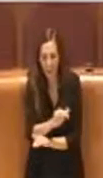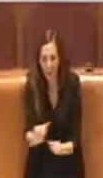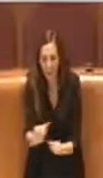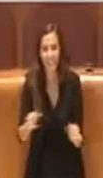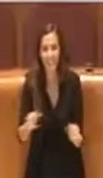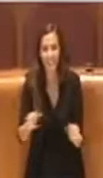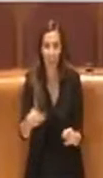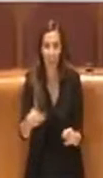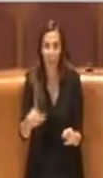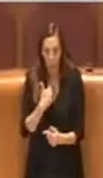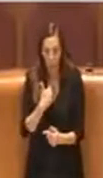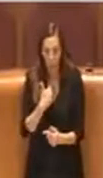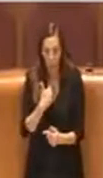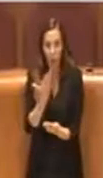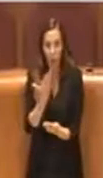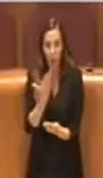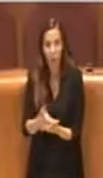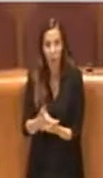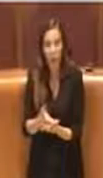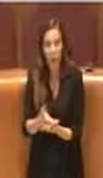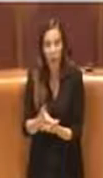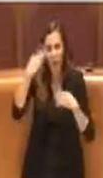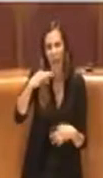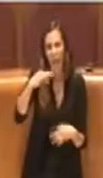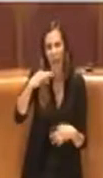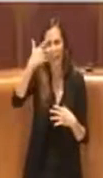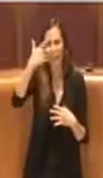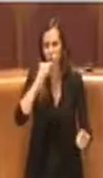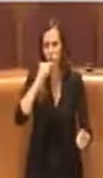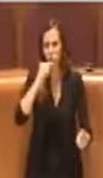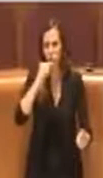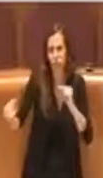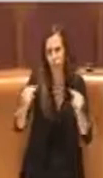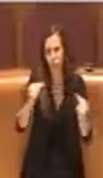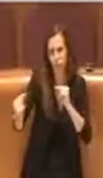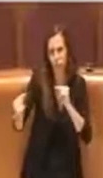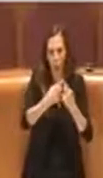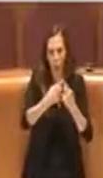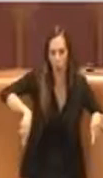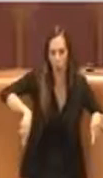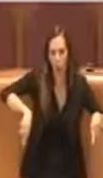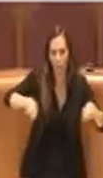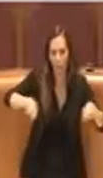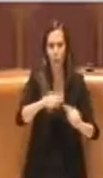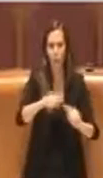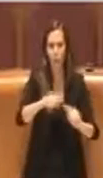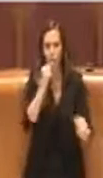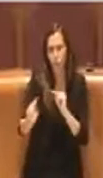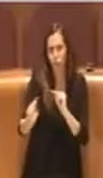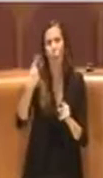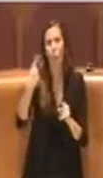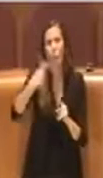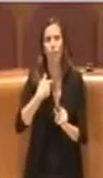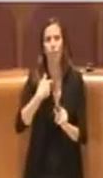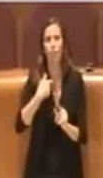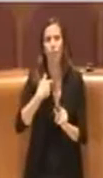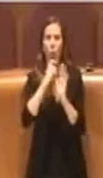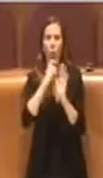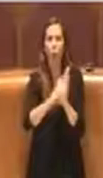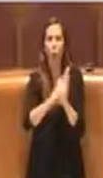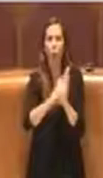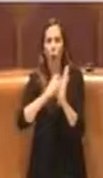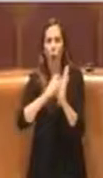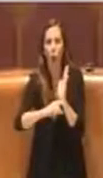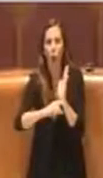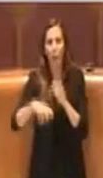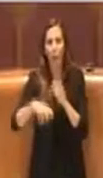io qui davanti a me ho raccolto numerose carte appunto nelle discussioni delle commissioni, tra cui delle note ministeriali che